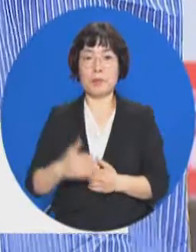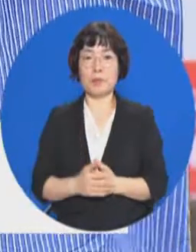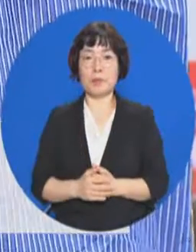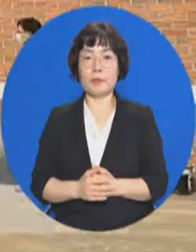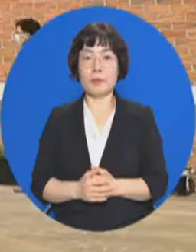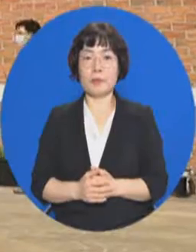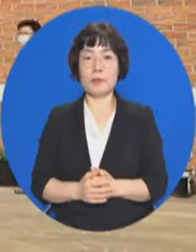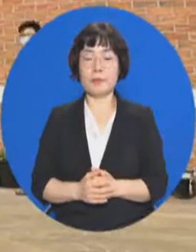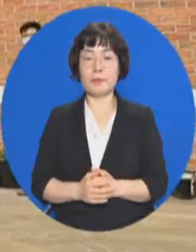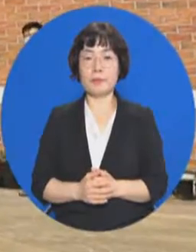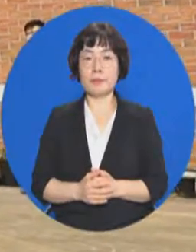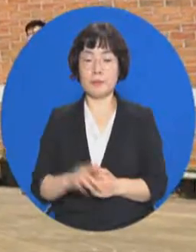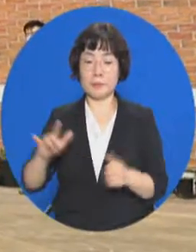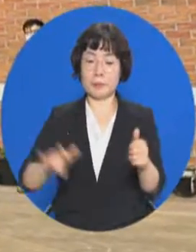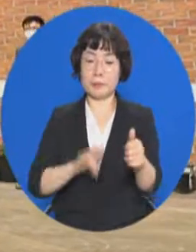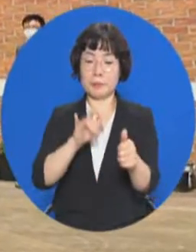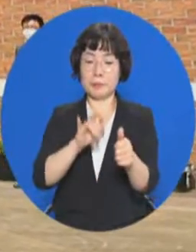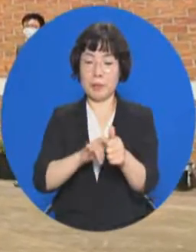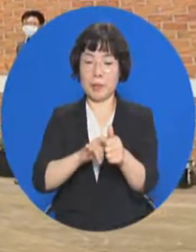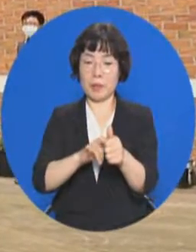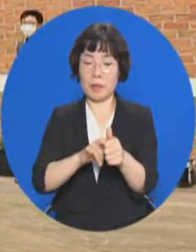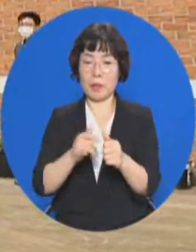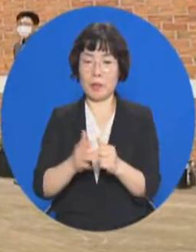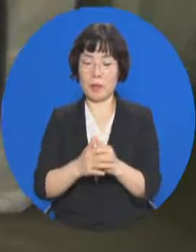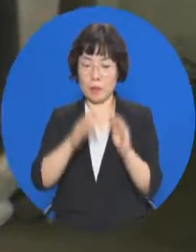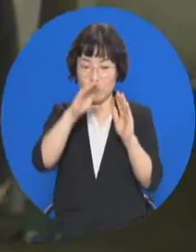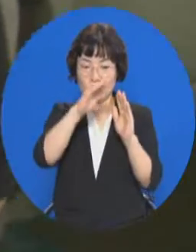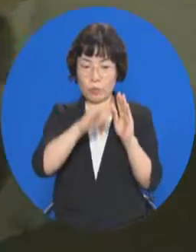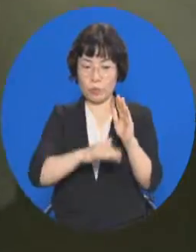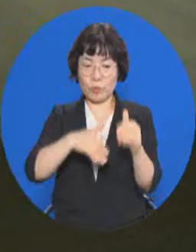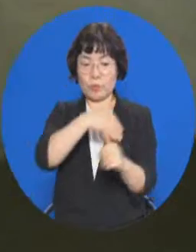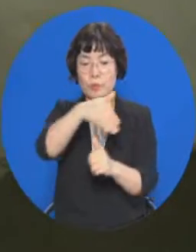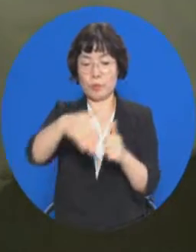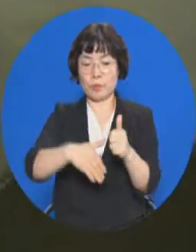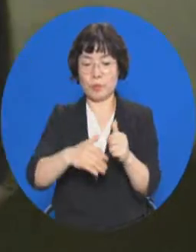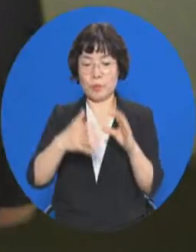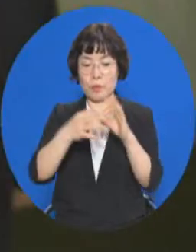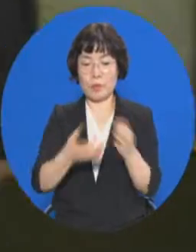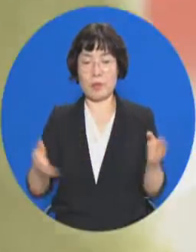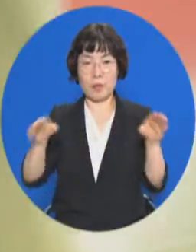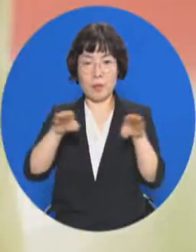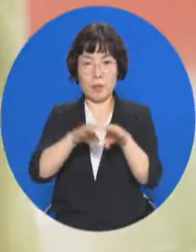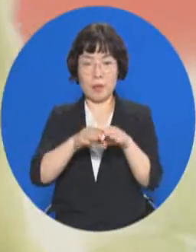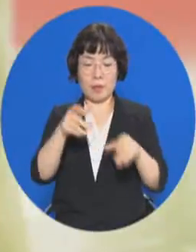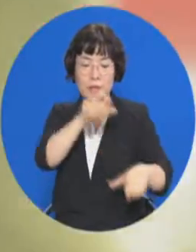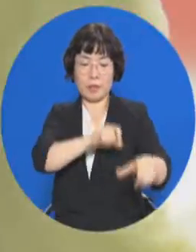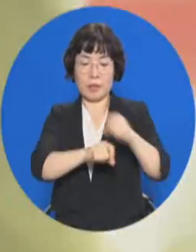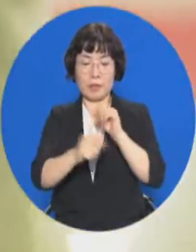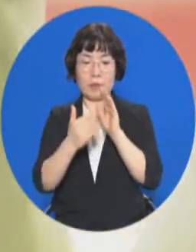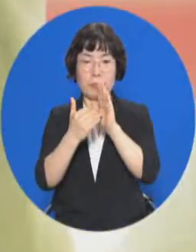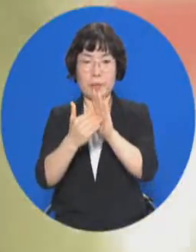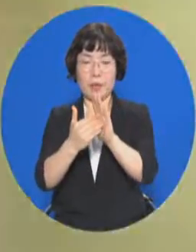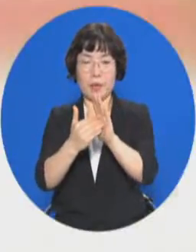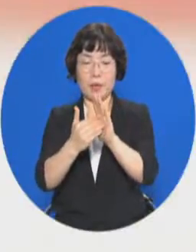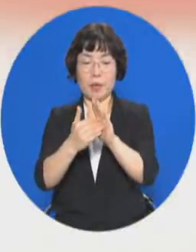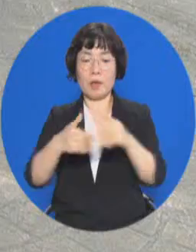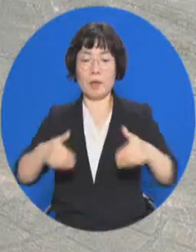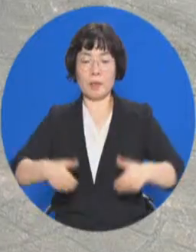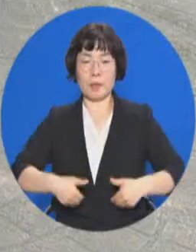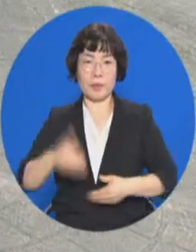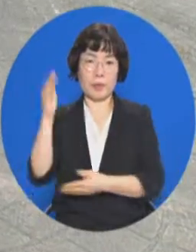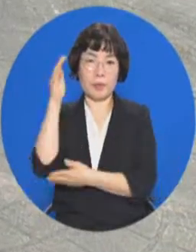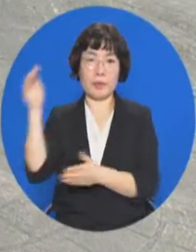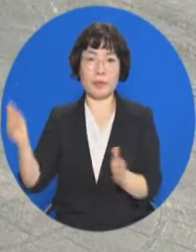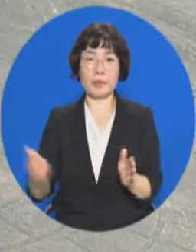모르지. 코로나19가 남아하는 양상을 보이면서 관계기관에 더욱 적극적인 대응을 요구하는 목소리도